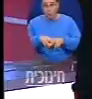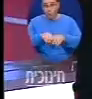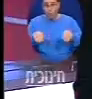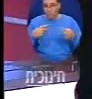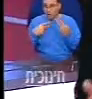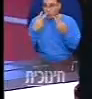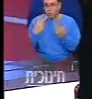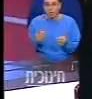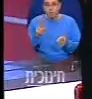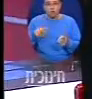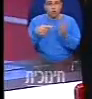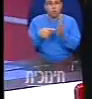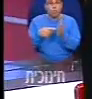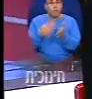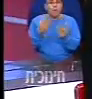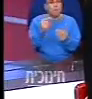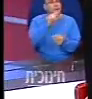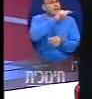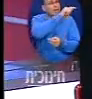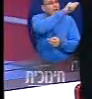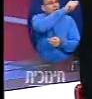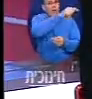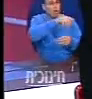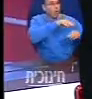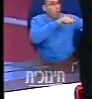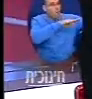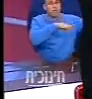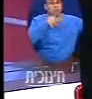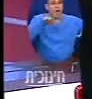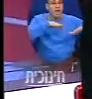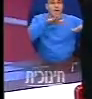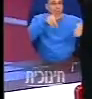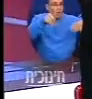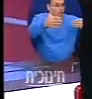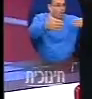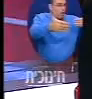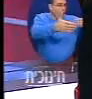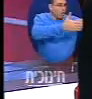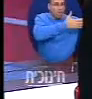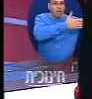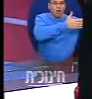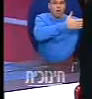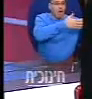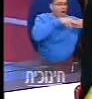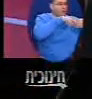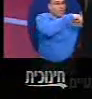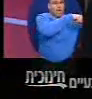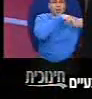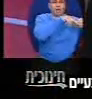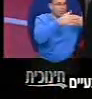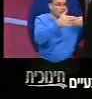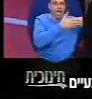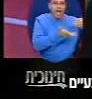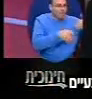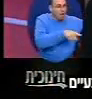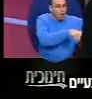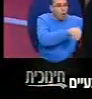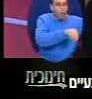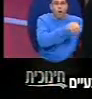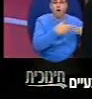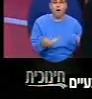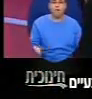כבר, יש דוגמאות מהרבה חופים במדינה שכבר הים מגיע עד הטיילת, כבר אין לנו חוף. והעניין הוא שאנחנו לא מסתכלים קדימה,